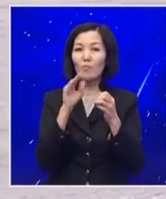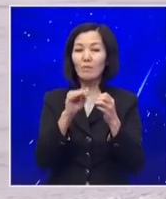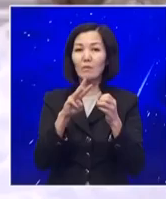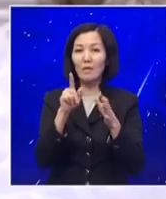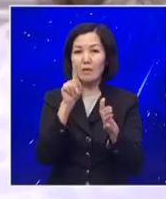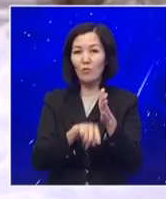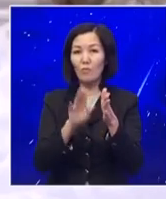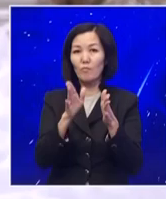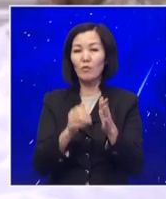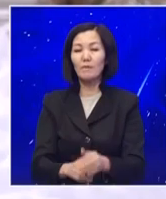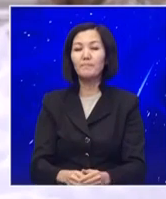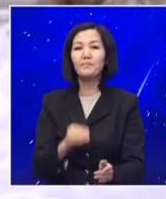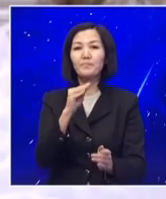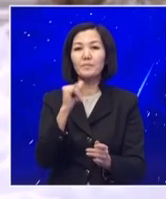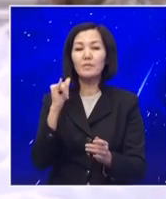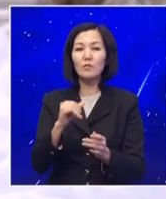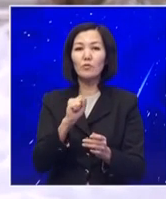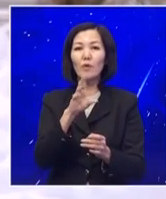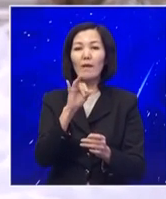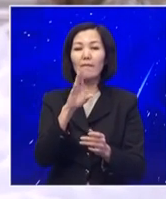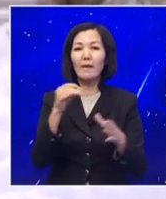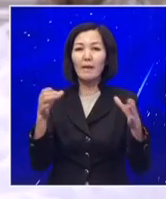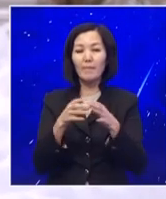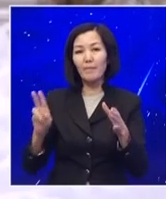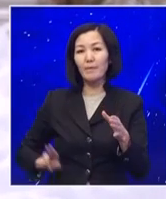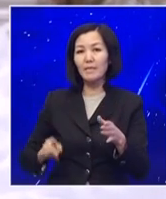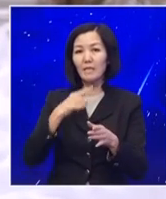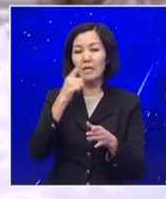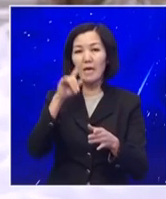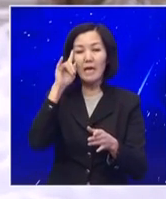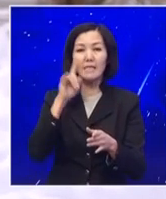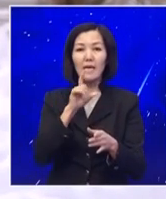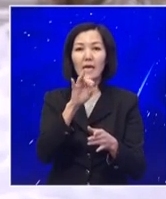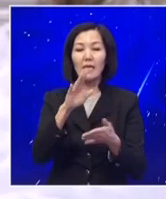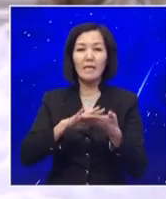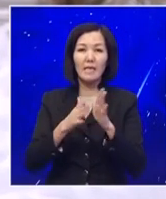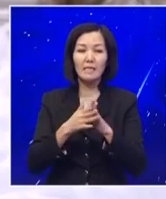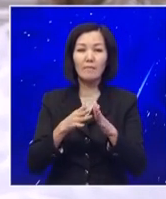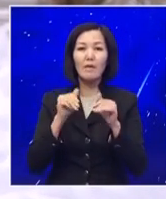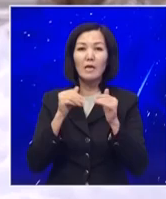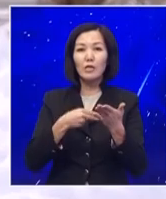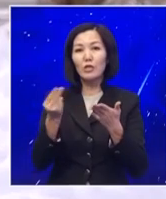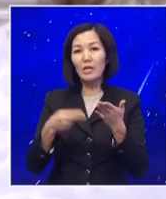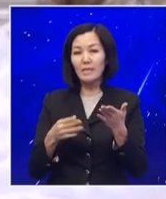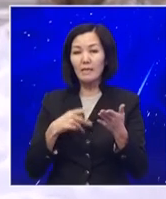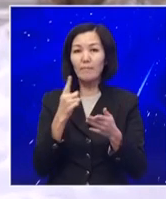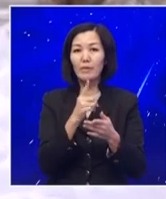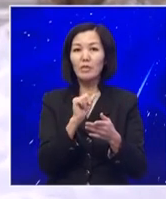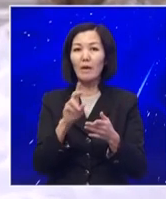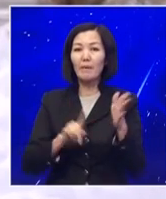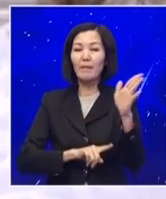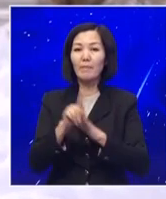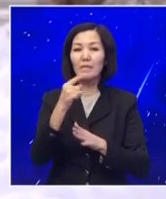болады. Жетсу авиакомпаниясының президентінің айтуынша, Қазақ Эйр компаниясымен келісім жасалды. Енді 1 ақпаннан